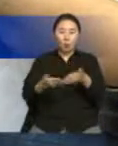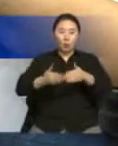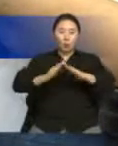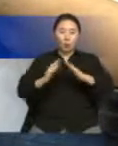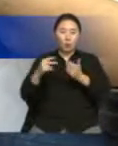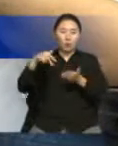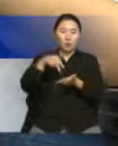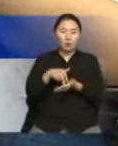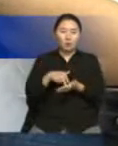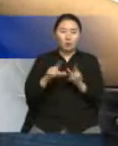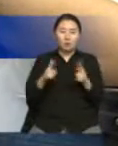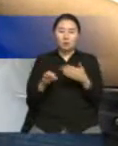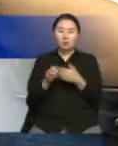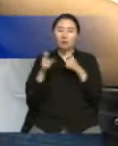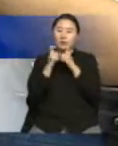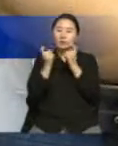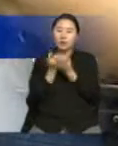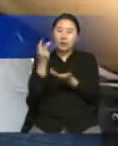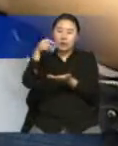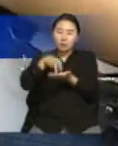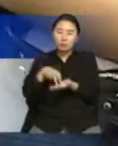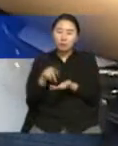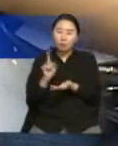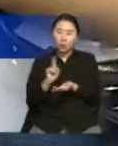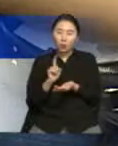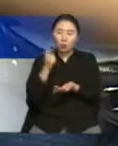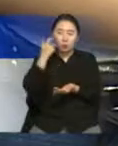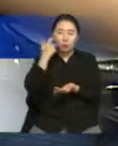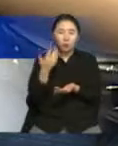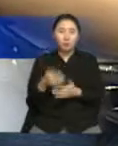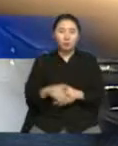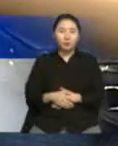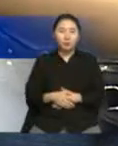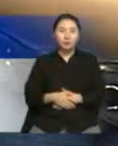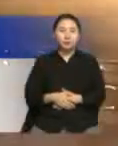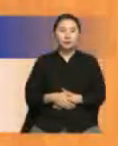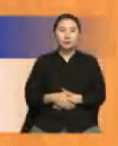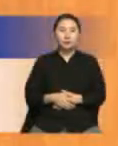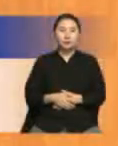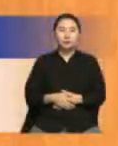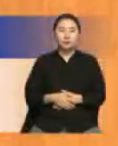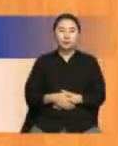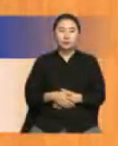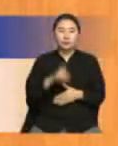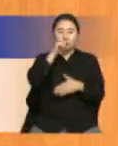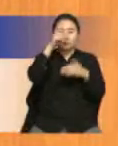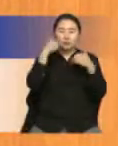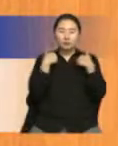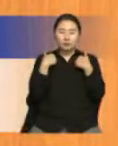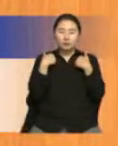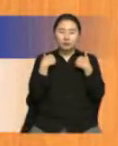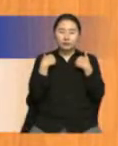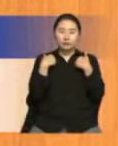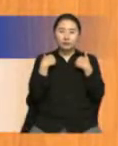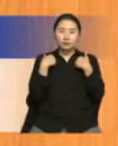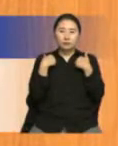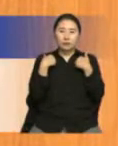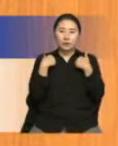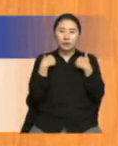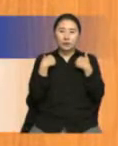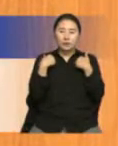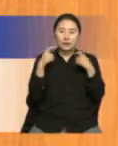되셔야 되는지 사립이 위주가 되셔야 되는지 이제 정부에서 그거를 사립